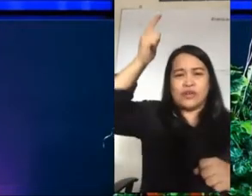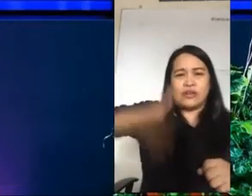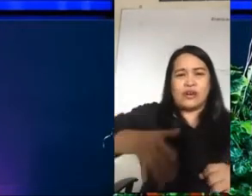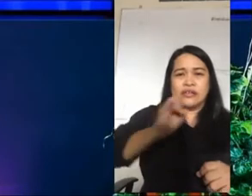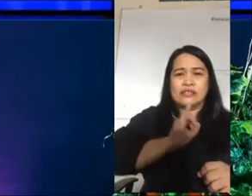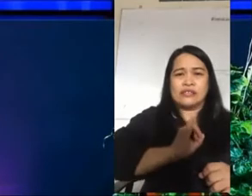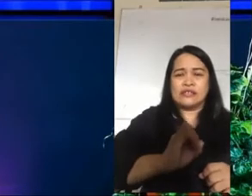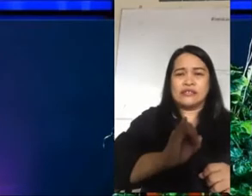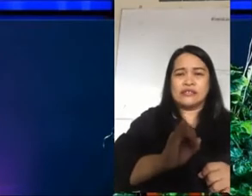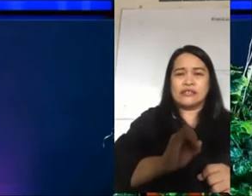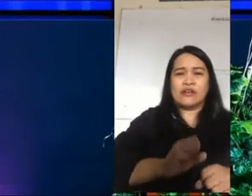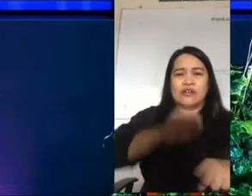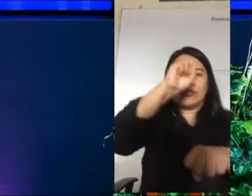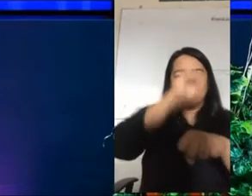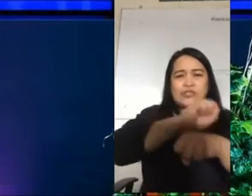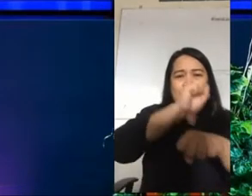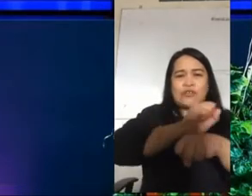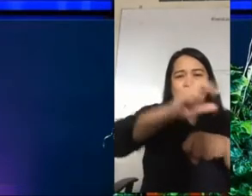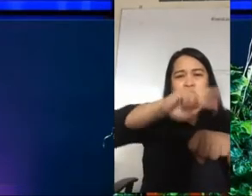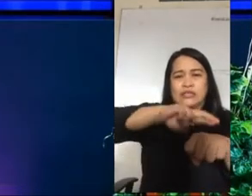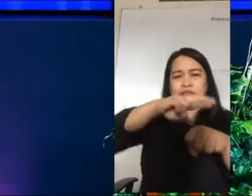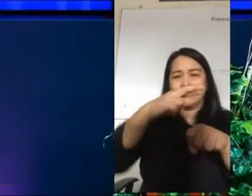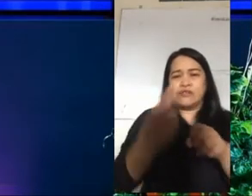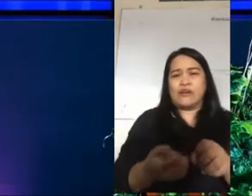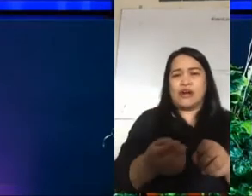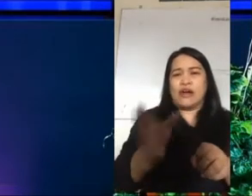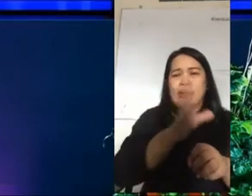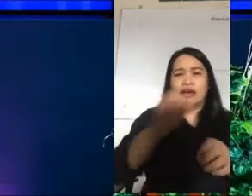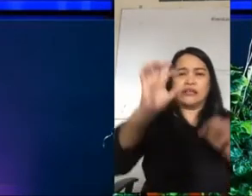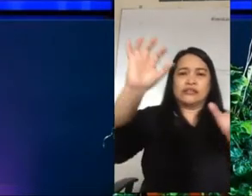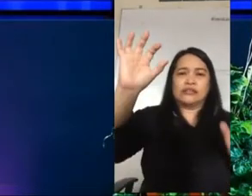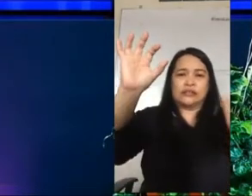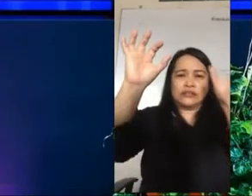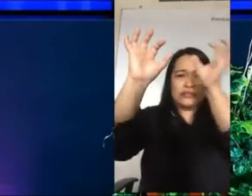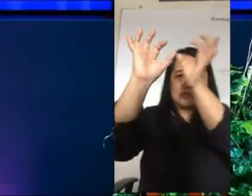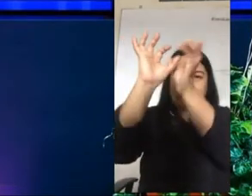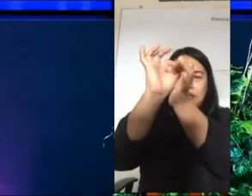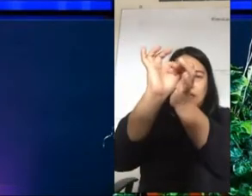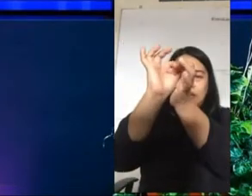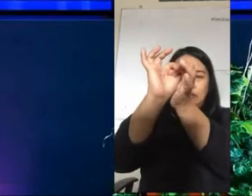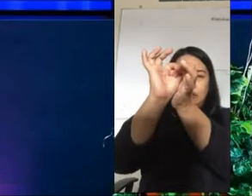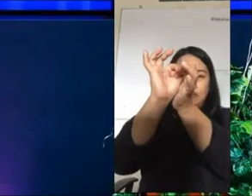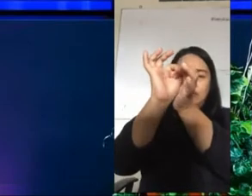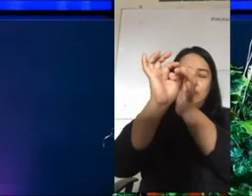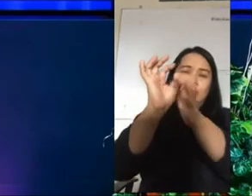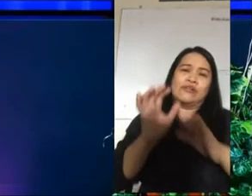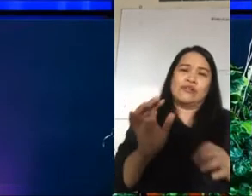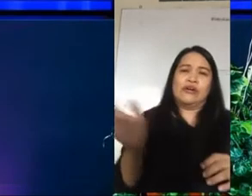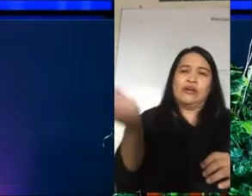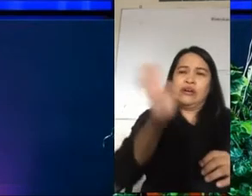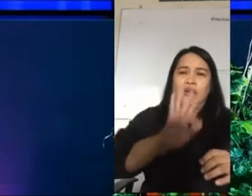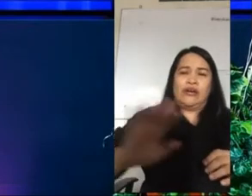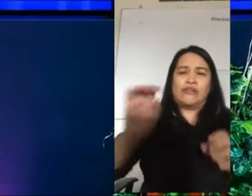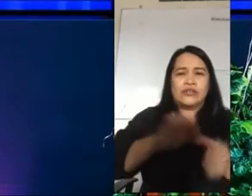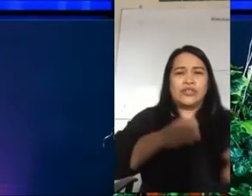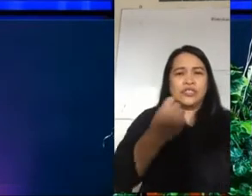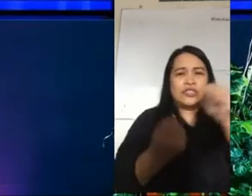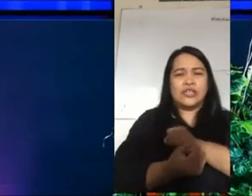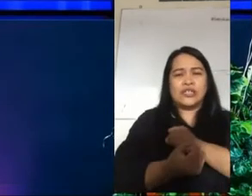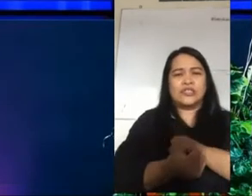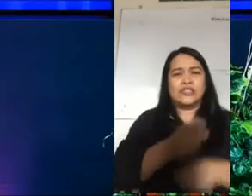solid rock and our anchor. The unchanging nature of God in His unchangeable